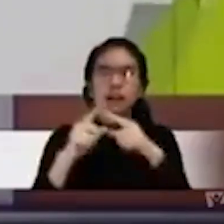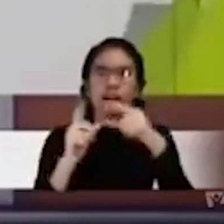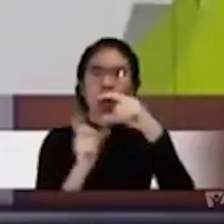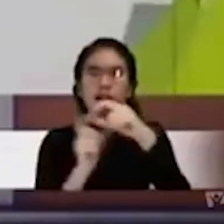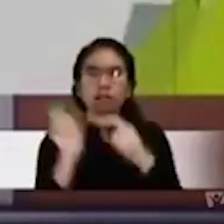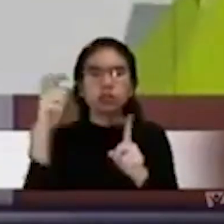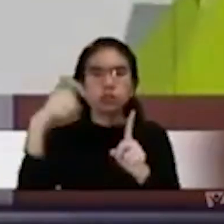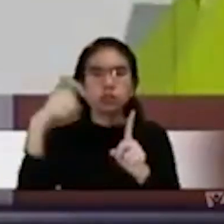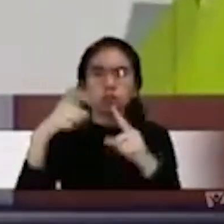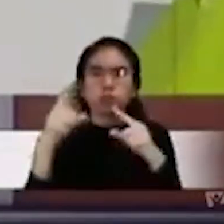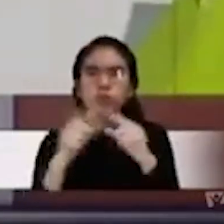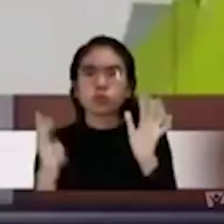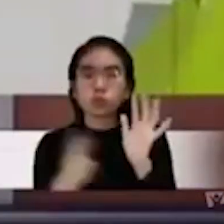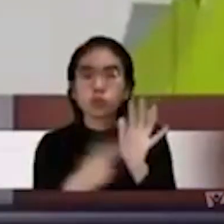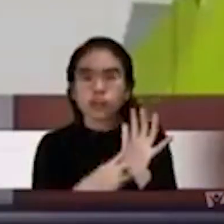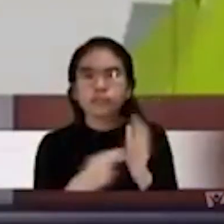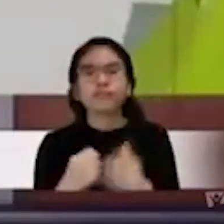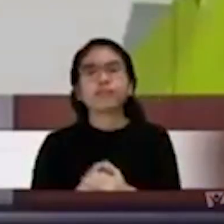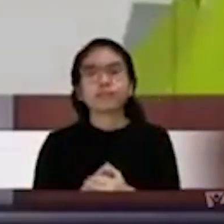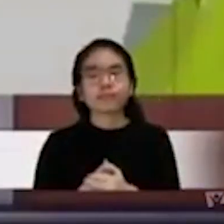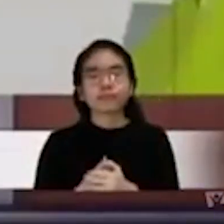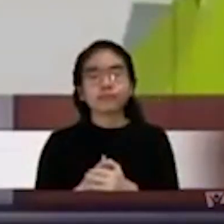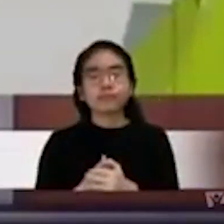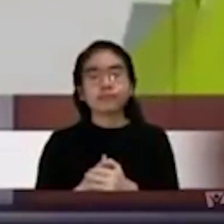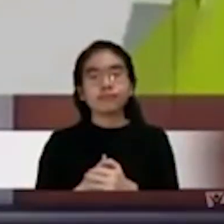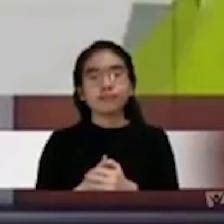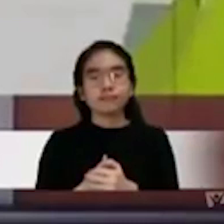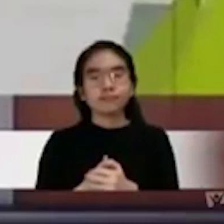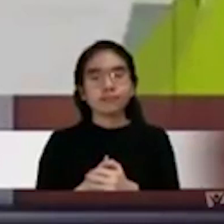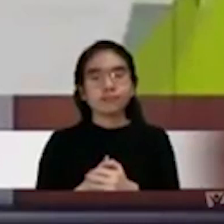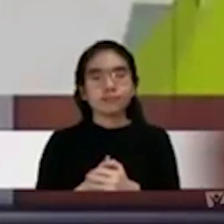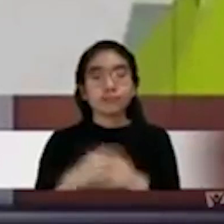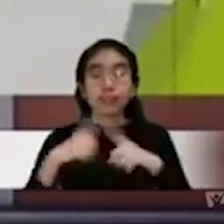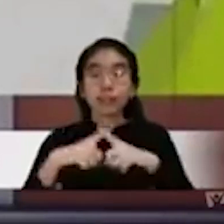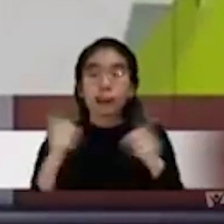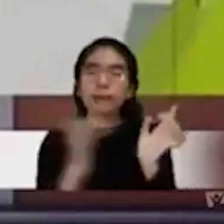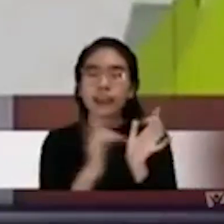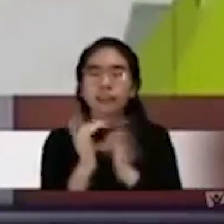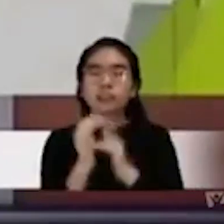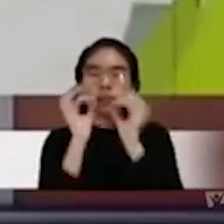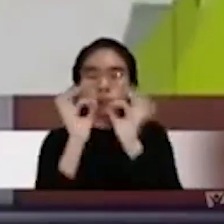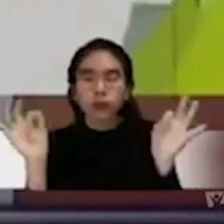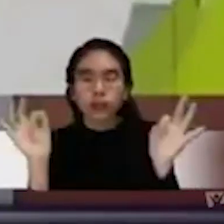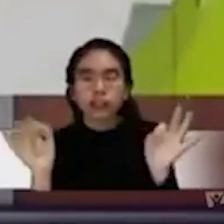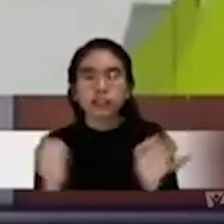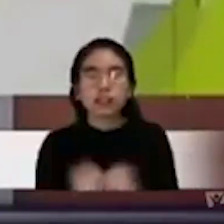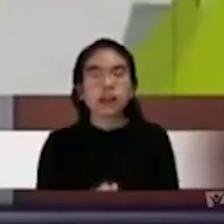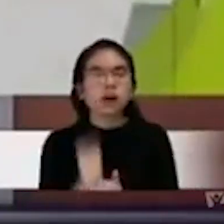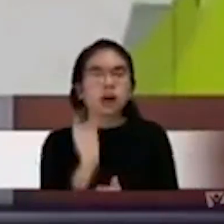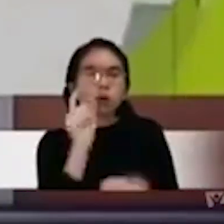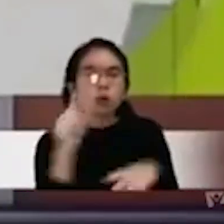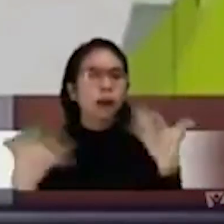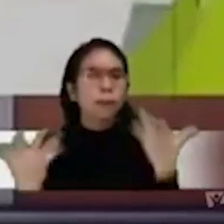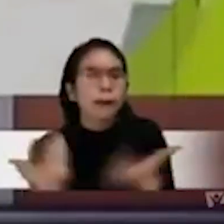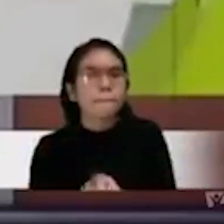supaya genaplah firman yang disampaikan oleh Nabi Yesaya. Dialah yang memikul kelemahan